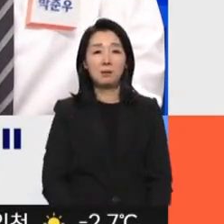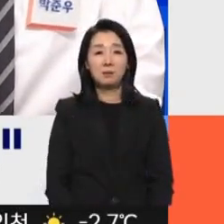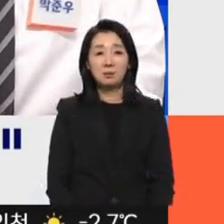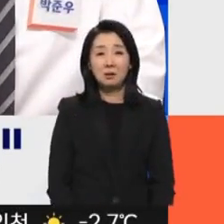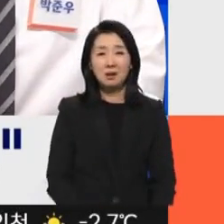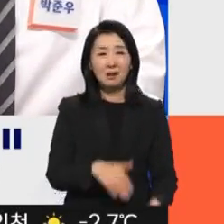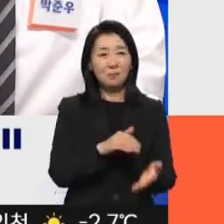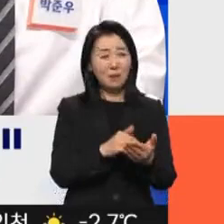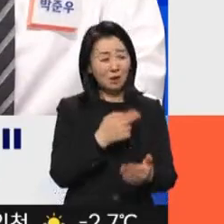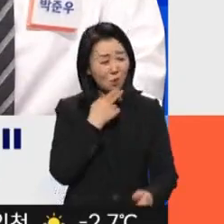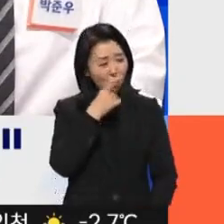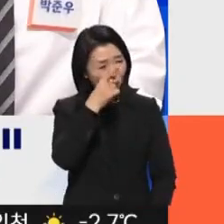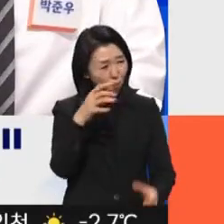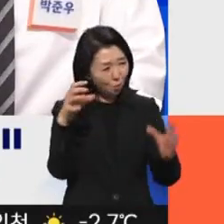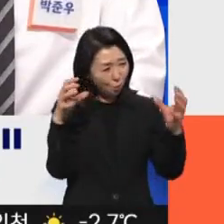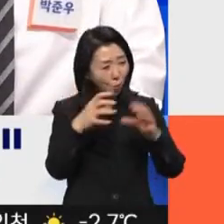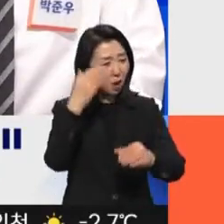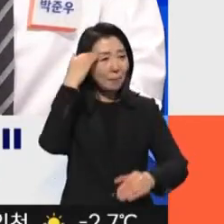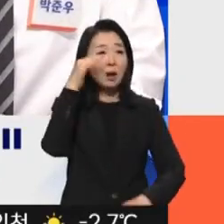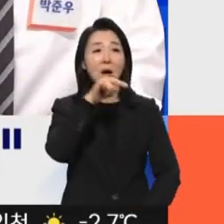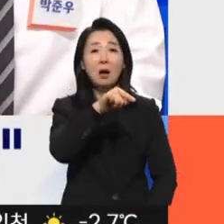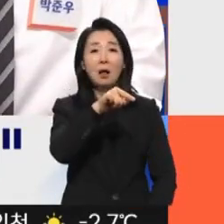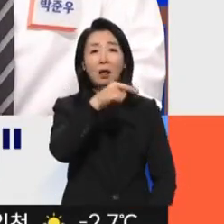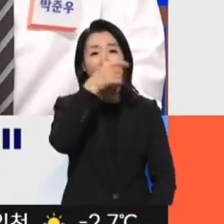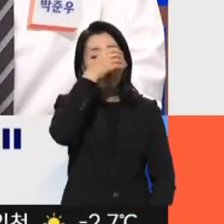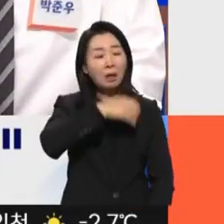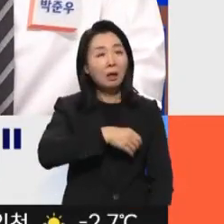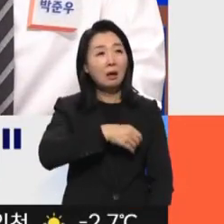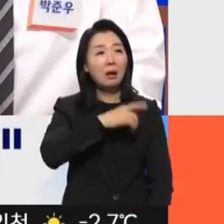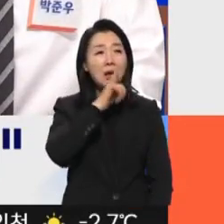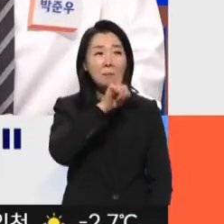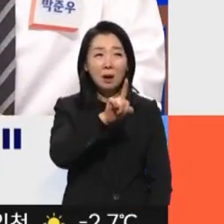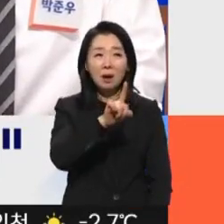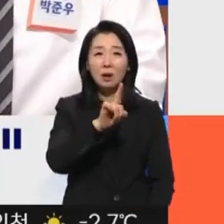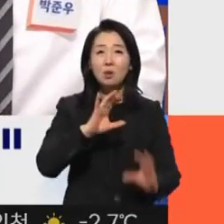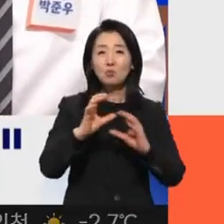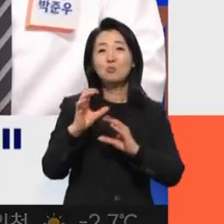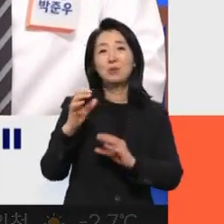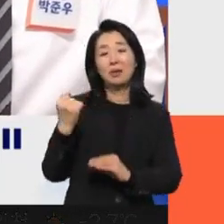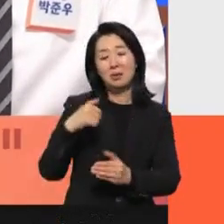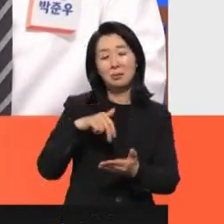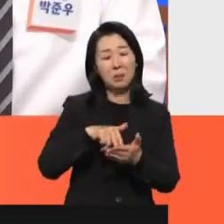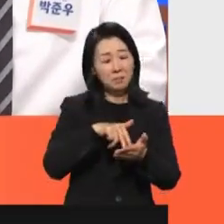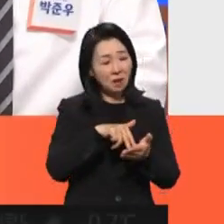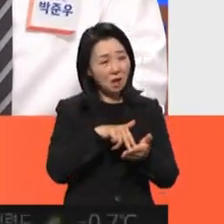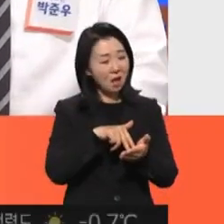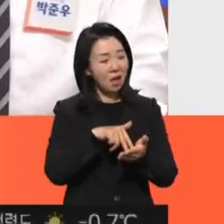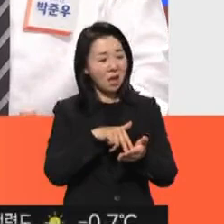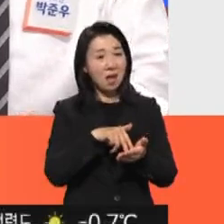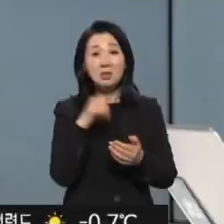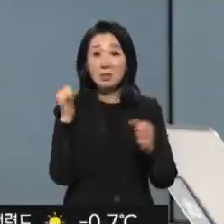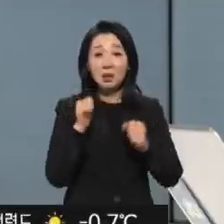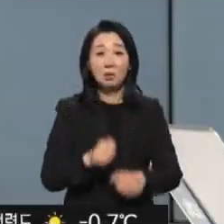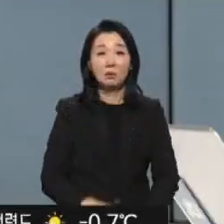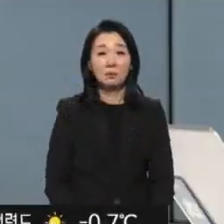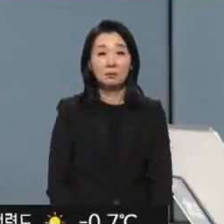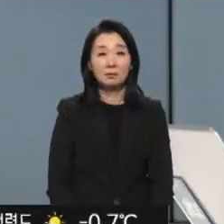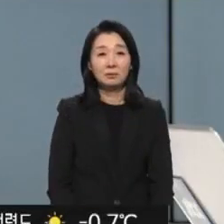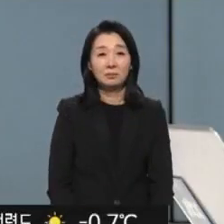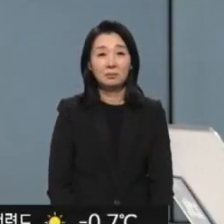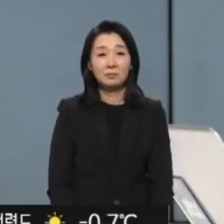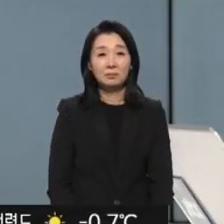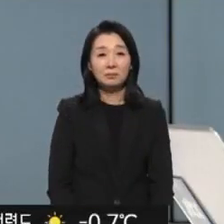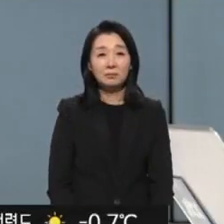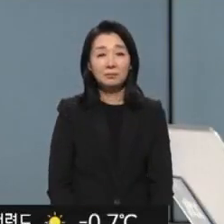이 반성은커녕 통합을 저해하는 무도한 언행을 바라보는 국민의 시선은 싸늘할 수밖에 없다는 겁니다. 네, 조금 전에도 이름이 잠깐